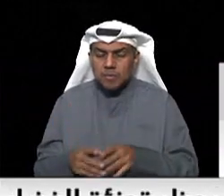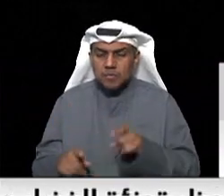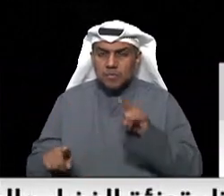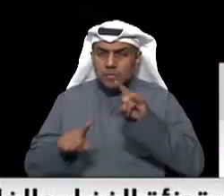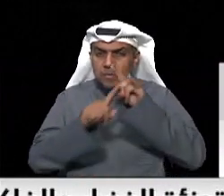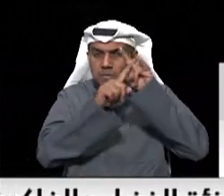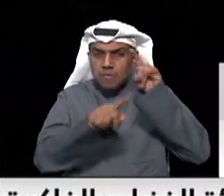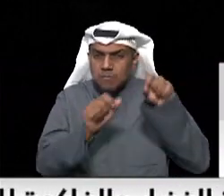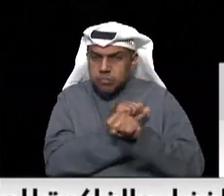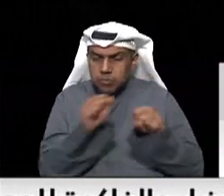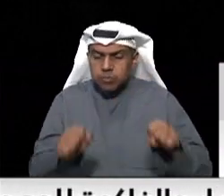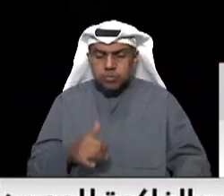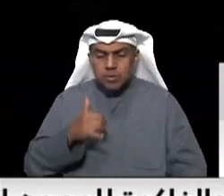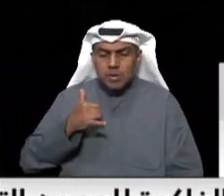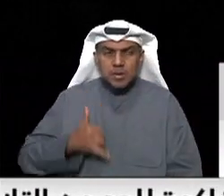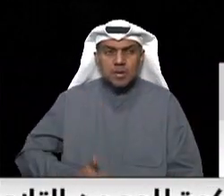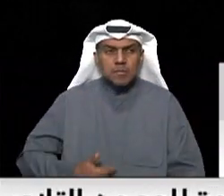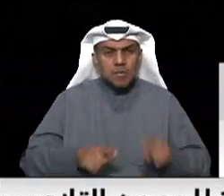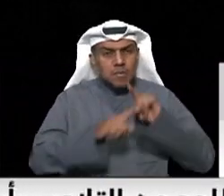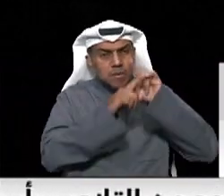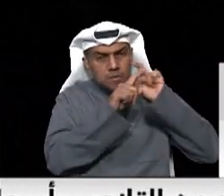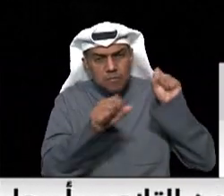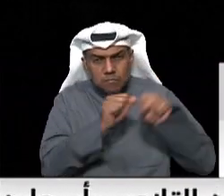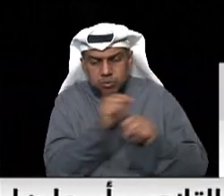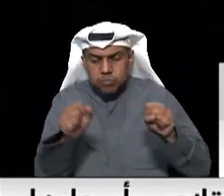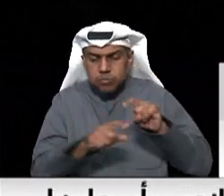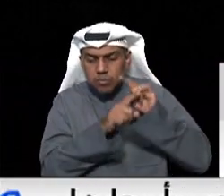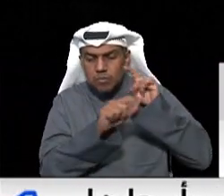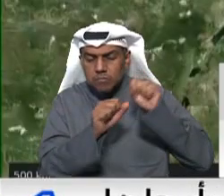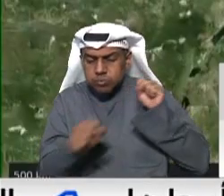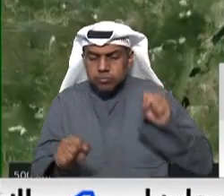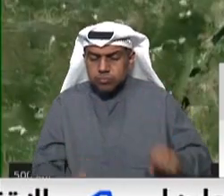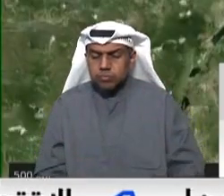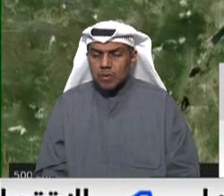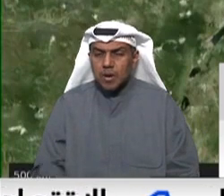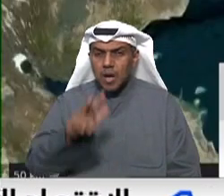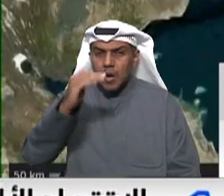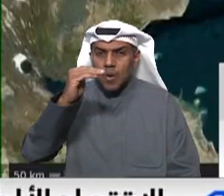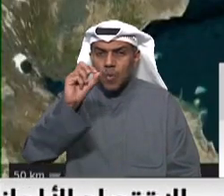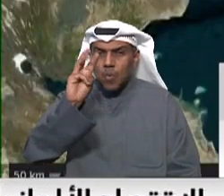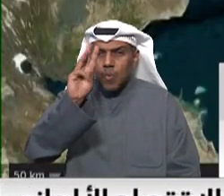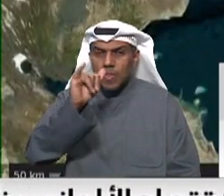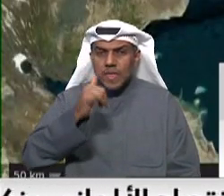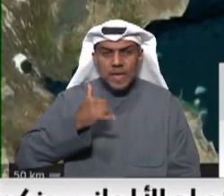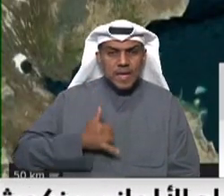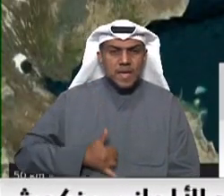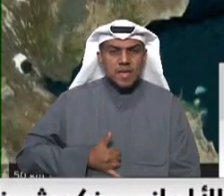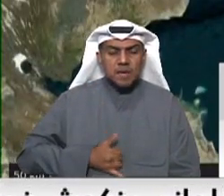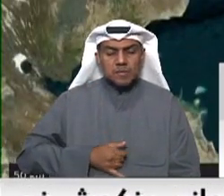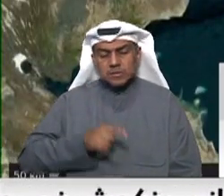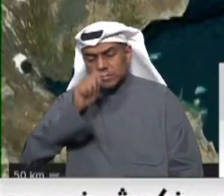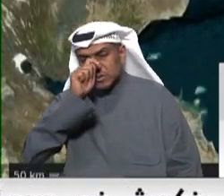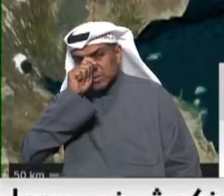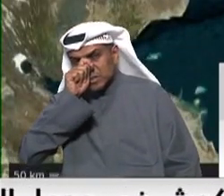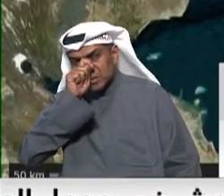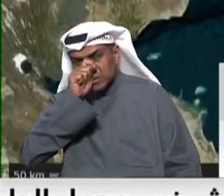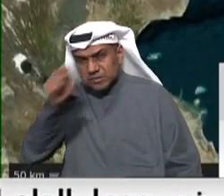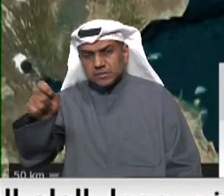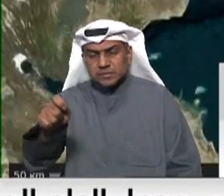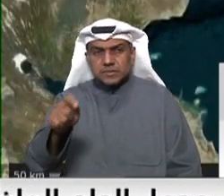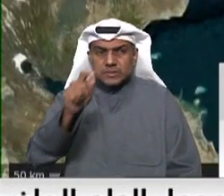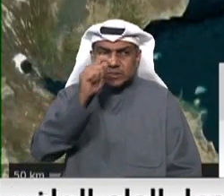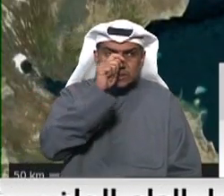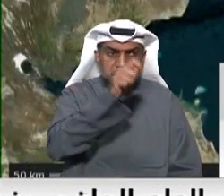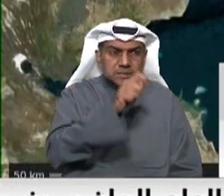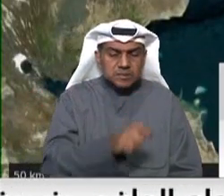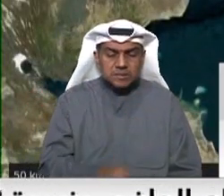اهداف في اليمن رفع الحوثيون وتيره التصعيد باطلاق صاروخ بالستي مضاد السفن استهدف سفينه